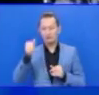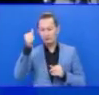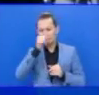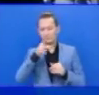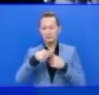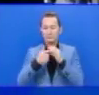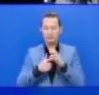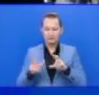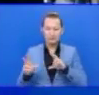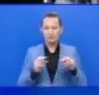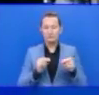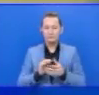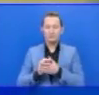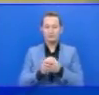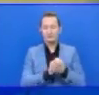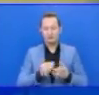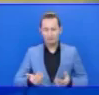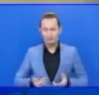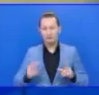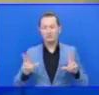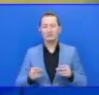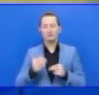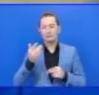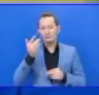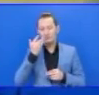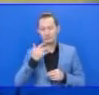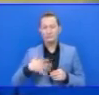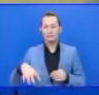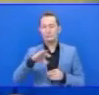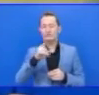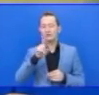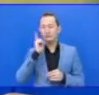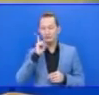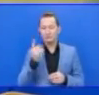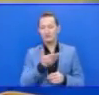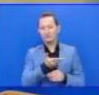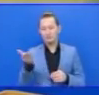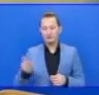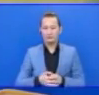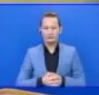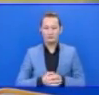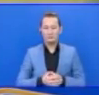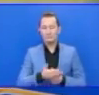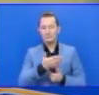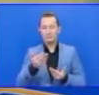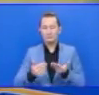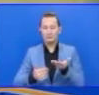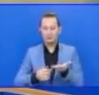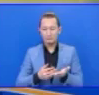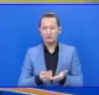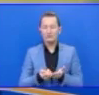тыныш заман бол, аман есен өтуге. Күлі жастарым, айналан, алақандарын